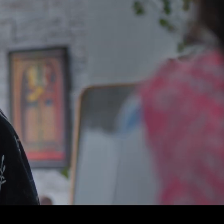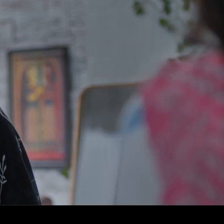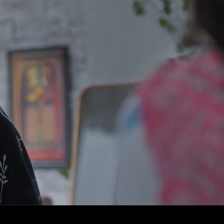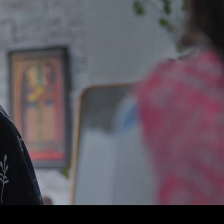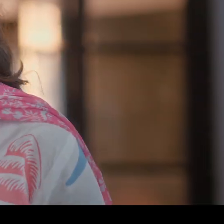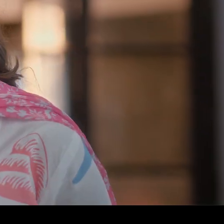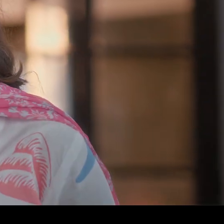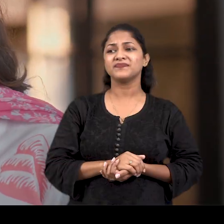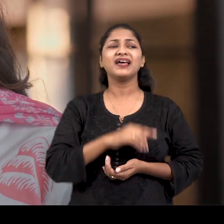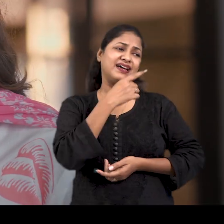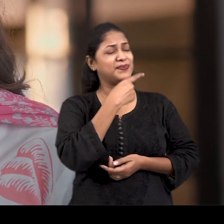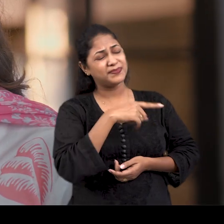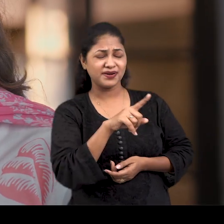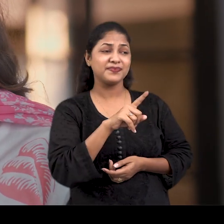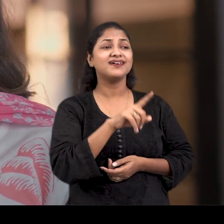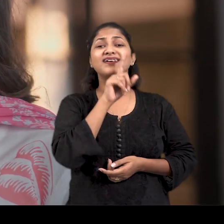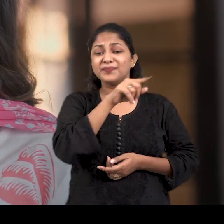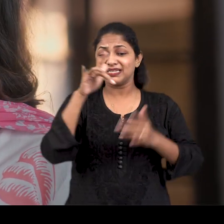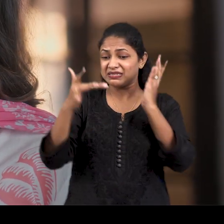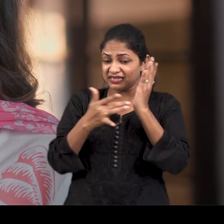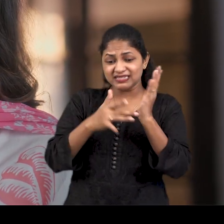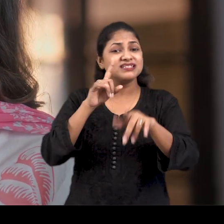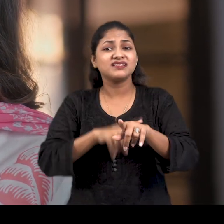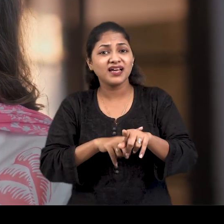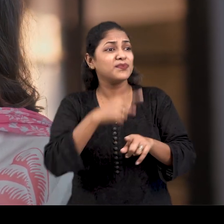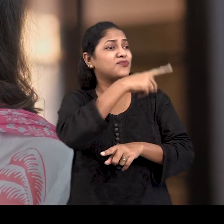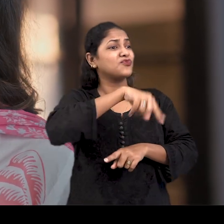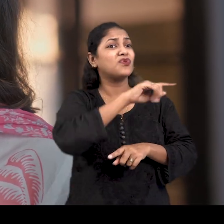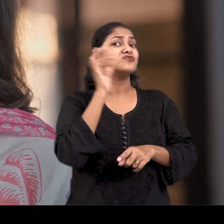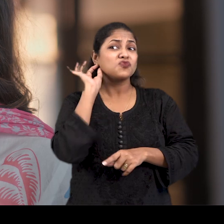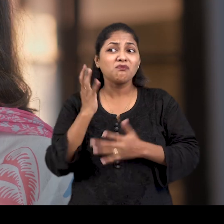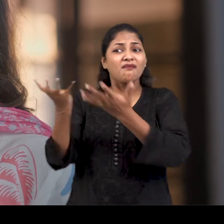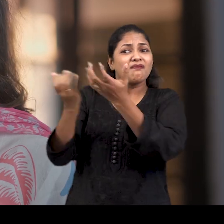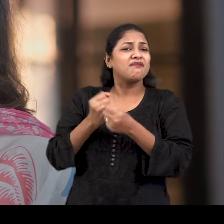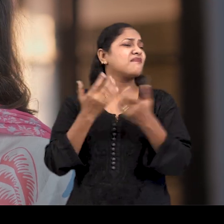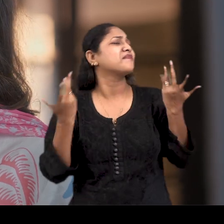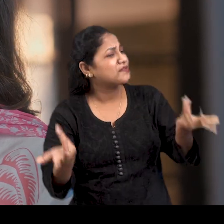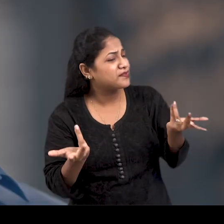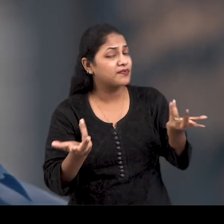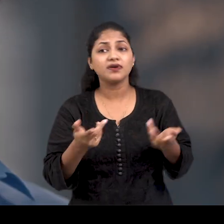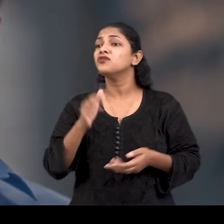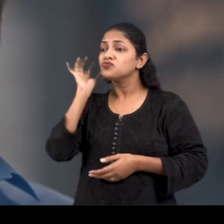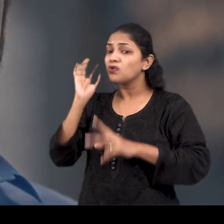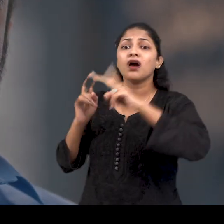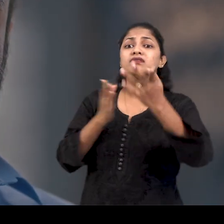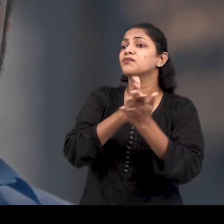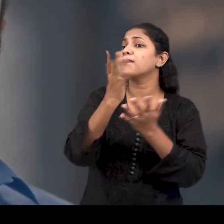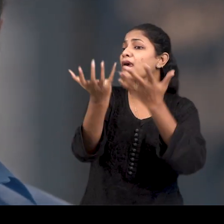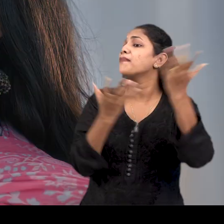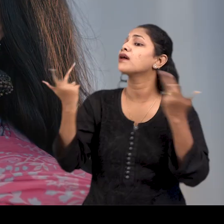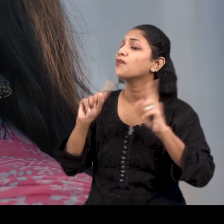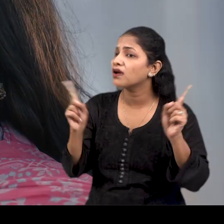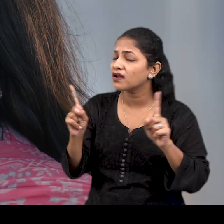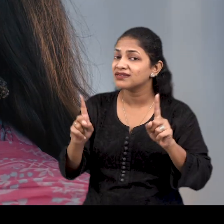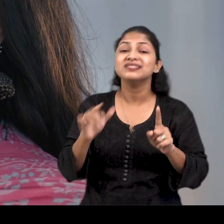സുരക്ഷിതമായിരിക്കുമല്ലോ. അതൊക്കെ ശരിയാണ്. പക്ഷേ ഈ ഡിജിറ്റൽ യുഗത്തിൽ നിങ്ങൾ എന്തിനാണ് ഭൗതിക സ്വർണത്തിൽ നിക്ഷേപിക്കുന്നത്? അപ്പം നമ്മൾ സ്വർണം വാങ്ങുന്നത്